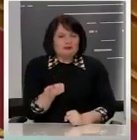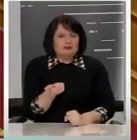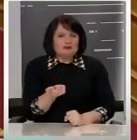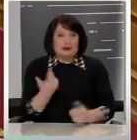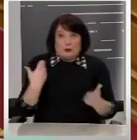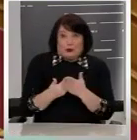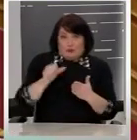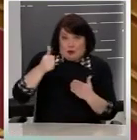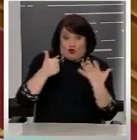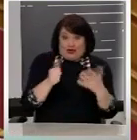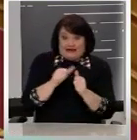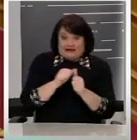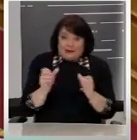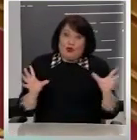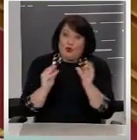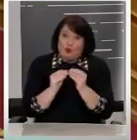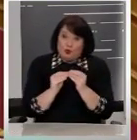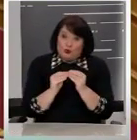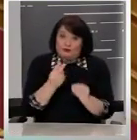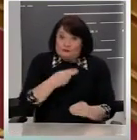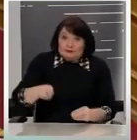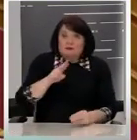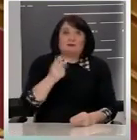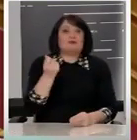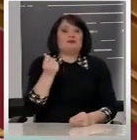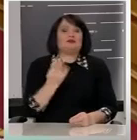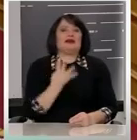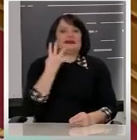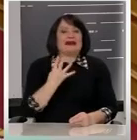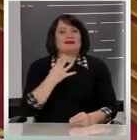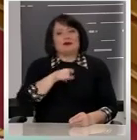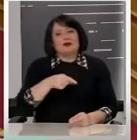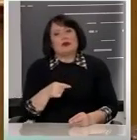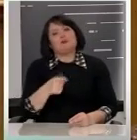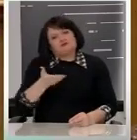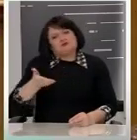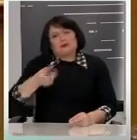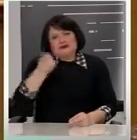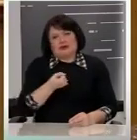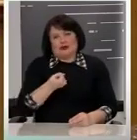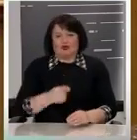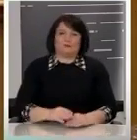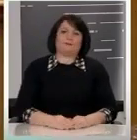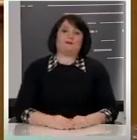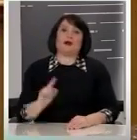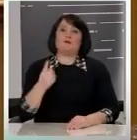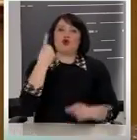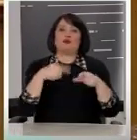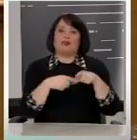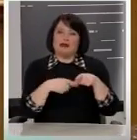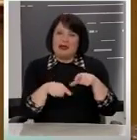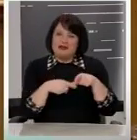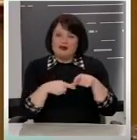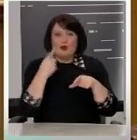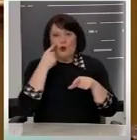εξαμήνου ο οικοδομικός όγκος σημείωσε άνοδο 24%. Και στις 1 Δεκεμβρίου είχαμε